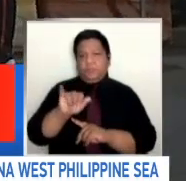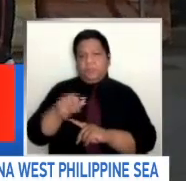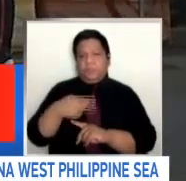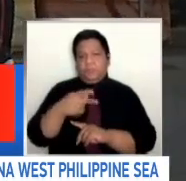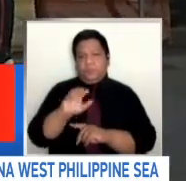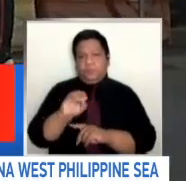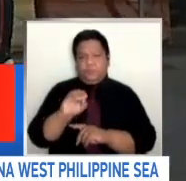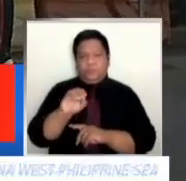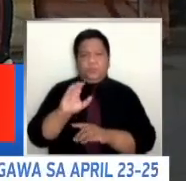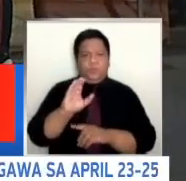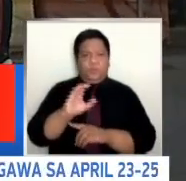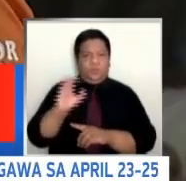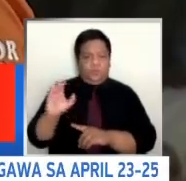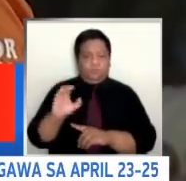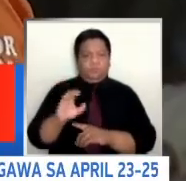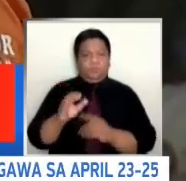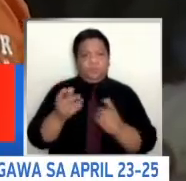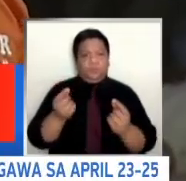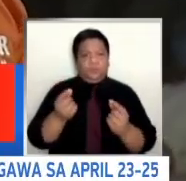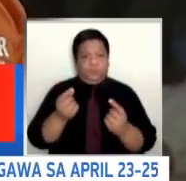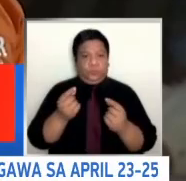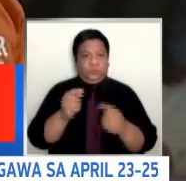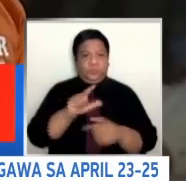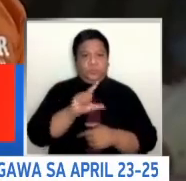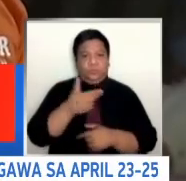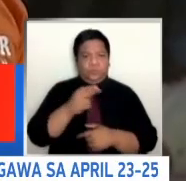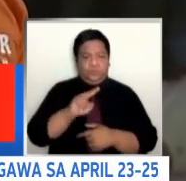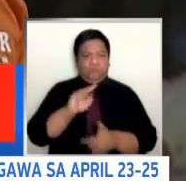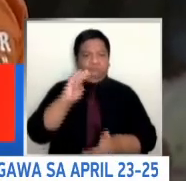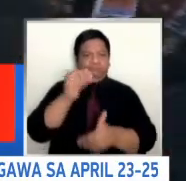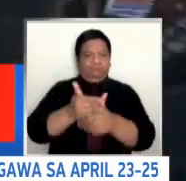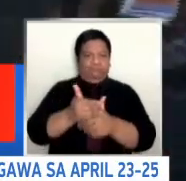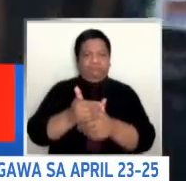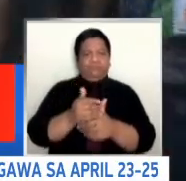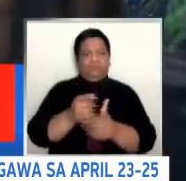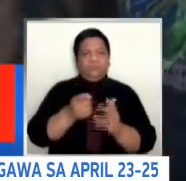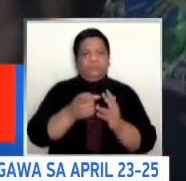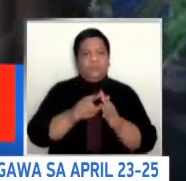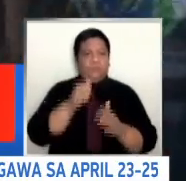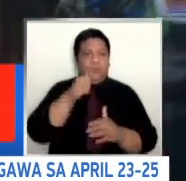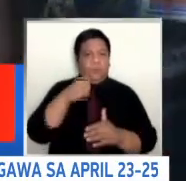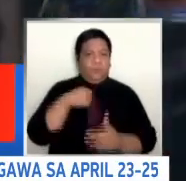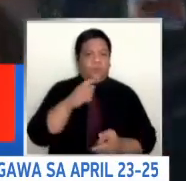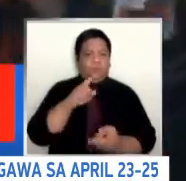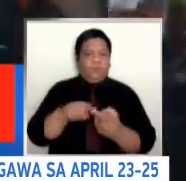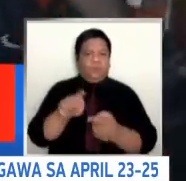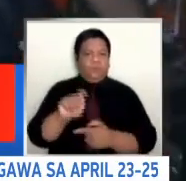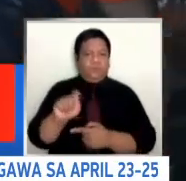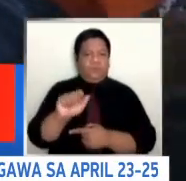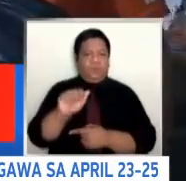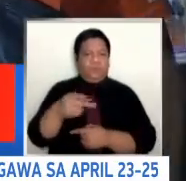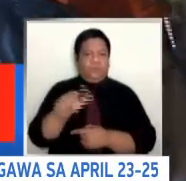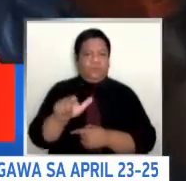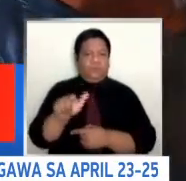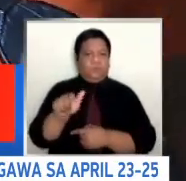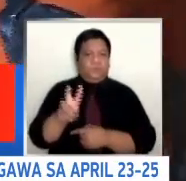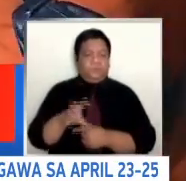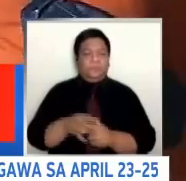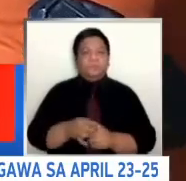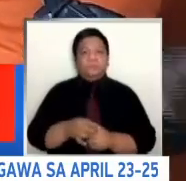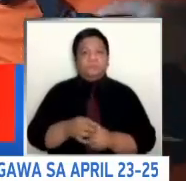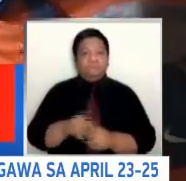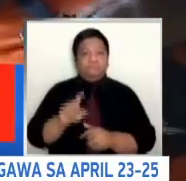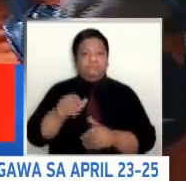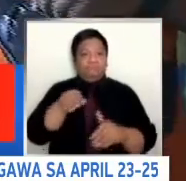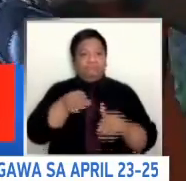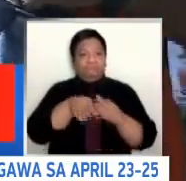mula kahapon April 21 hanggang sa Martes April 27. Walang sinumang pwedeng lumabas at pumasok sa lugar maliban sa health workers